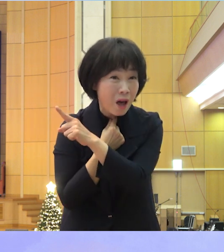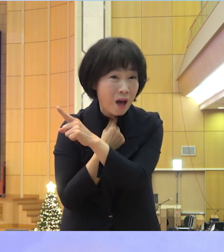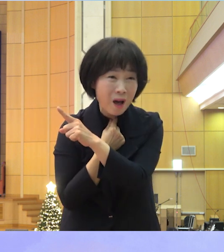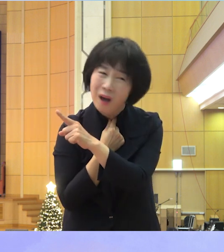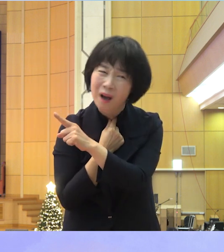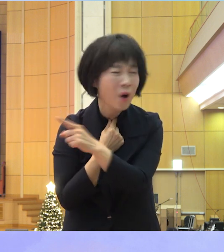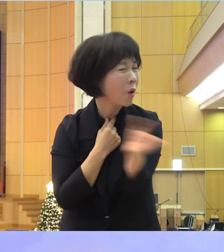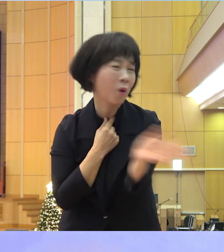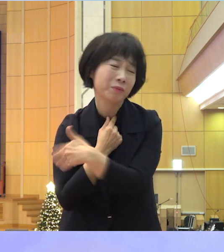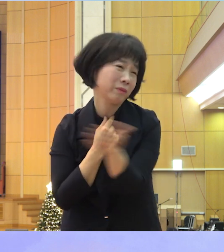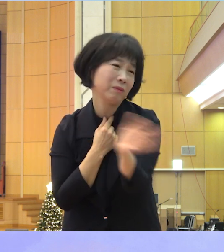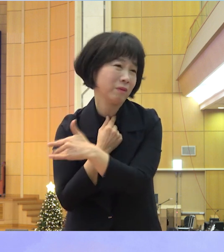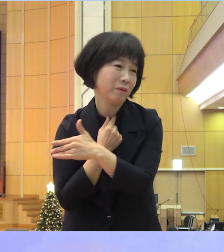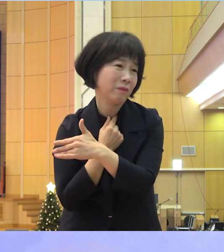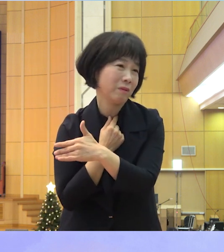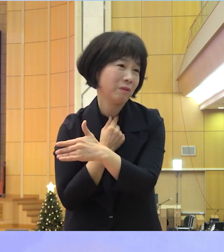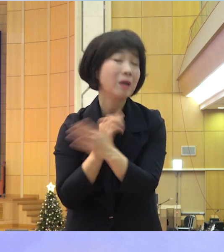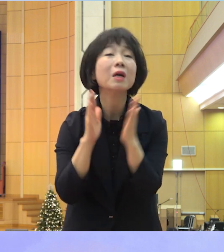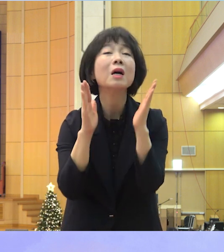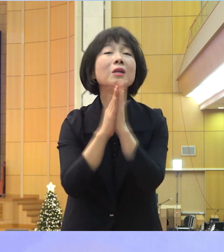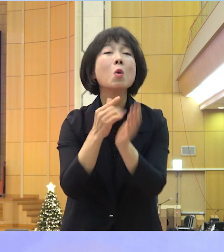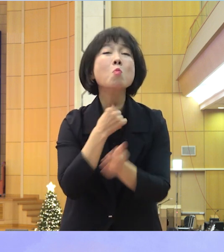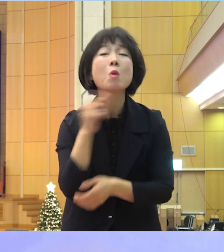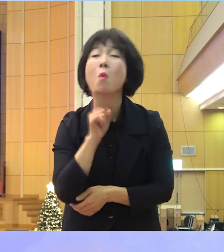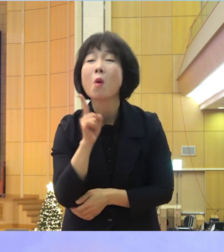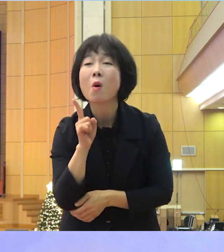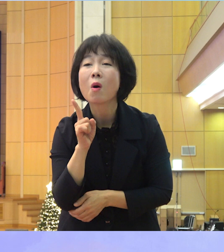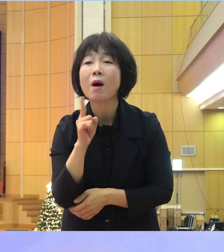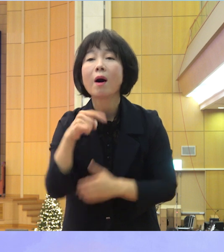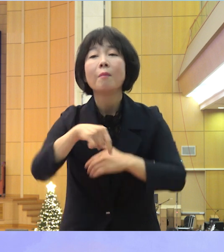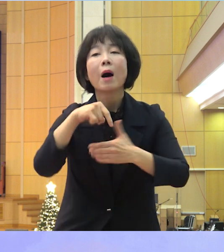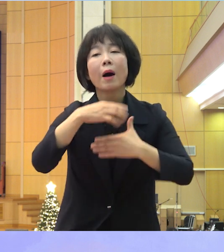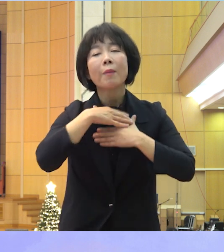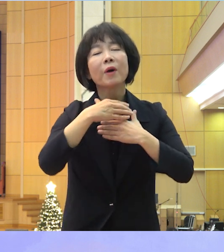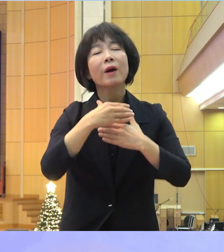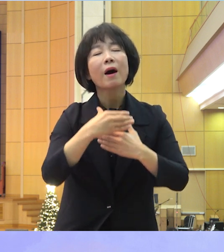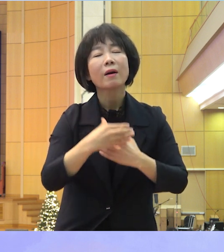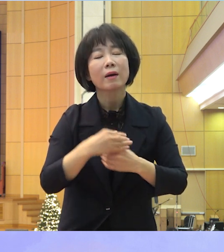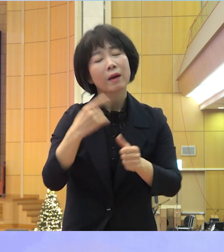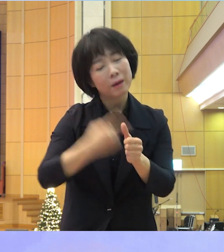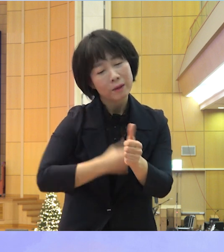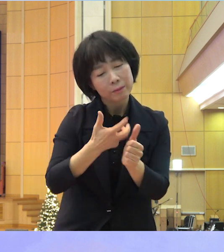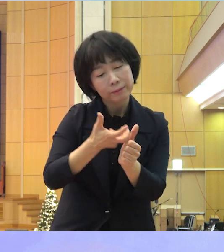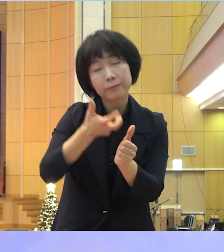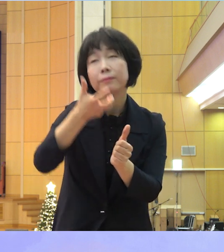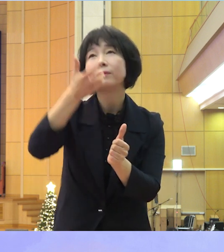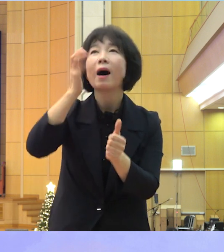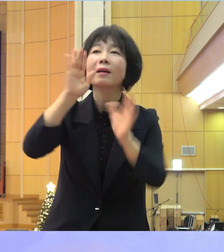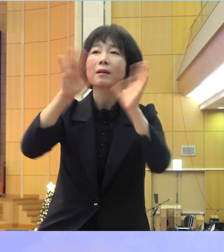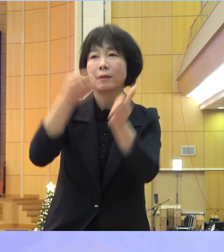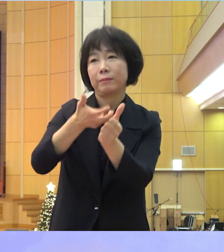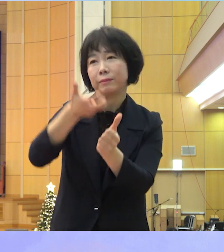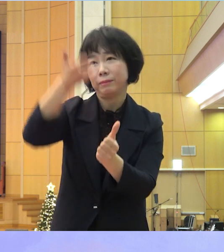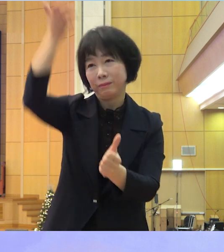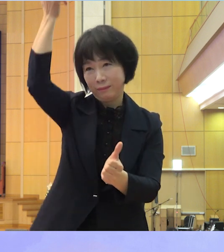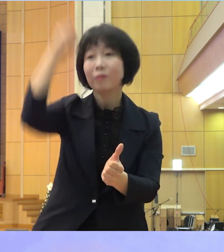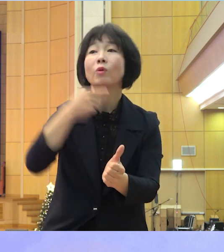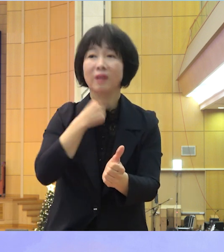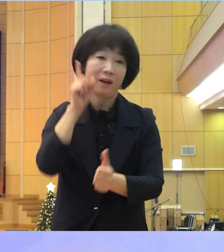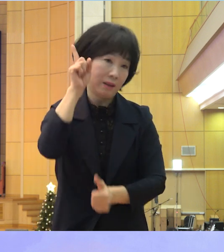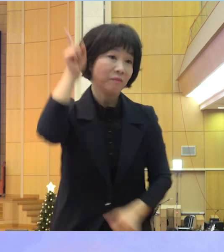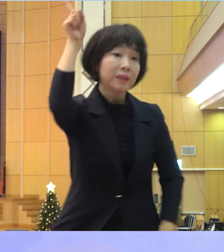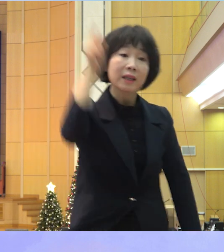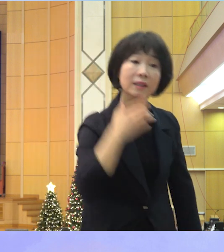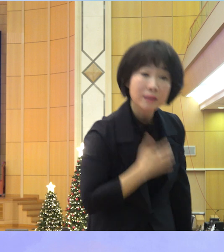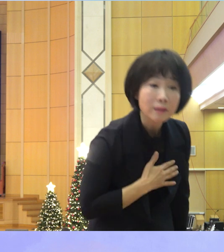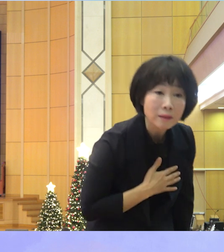그저 마지막에 고난 중에 세상을 떠나는 것입니다. 이게 인생이에요. 시편 90편 10절